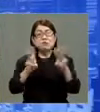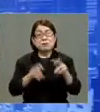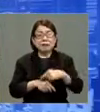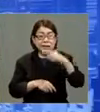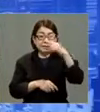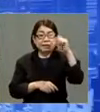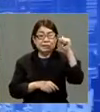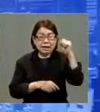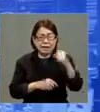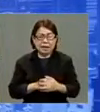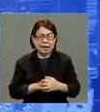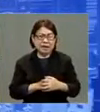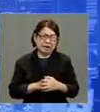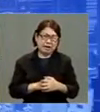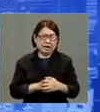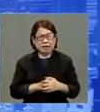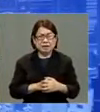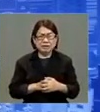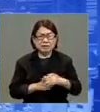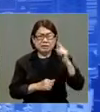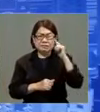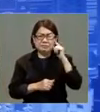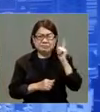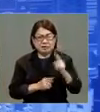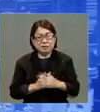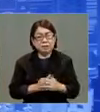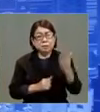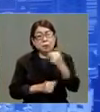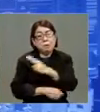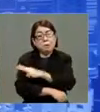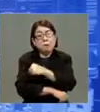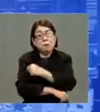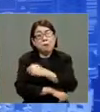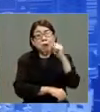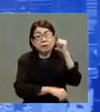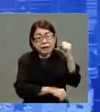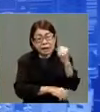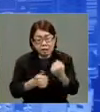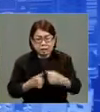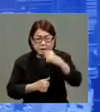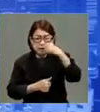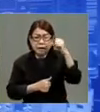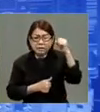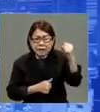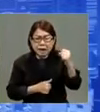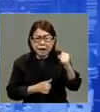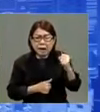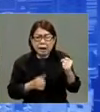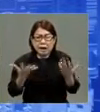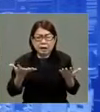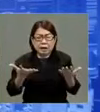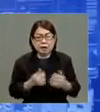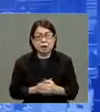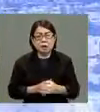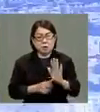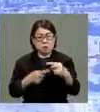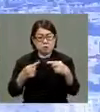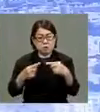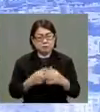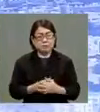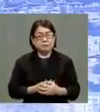าสับสนระหว่างไทยชนะกับก่อนหน้านี้หมอชนะฮะมีความแตกต่างกันยังไงฮะ ครับผมฮะหมอชนะก็จะ